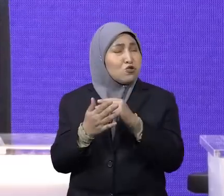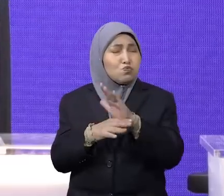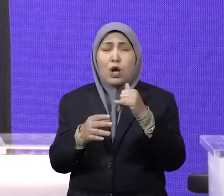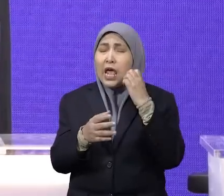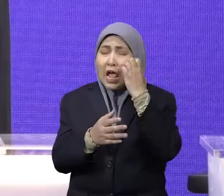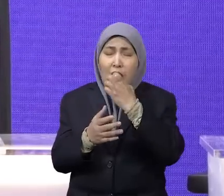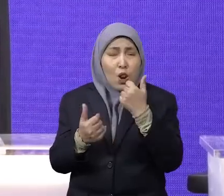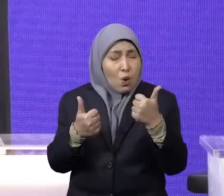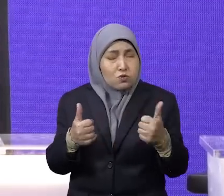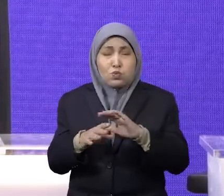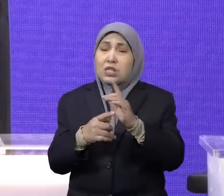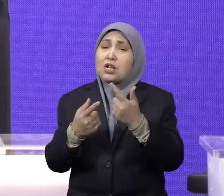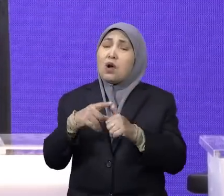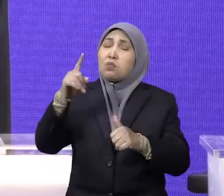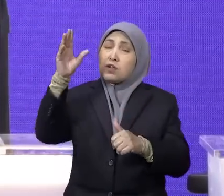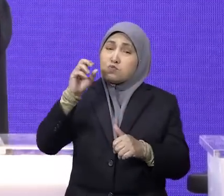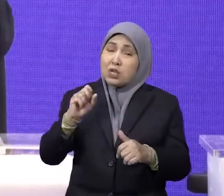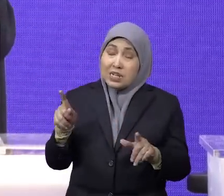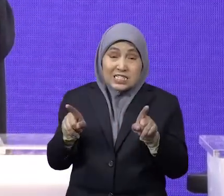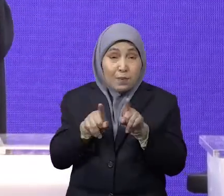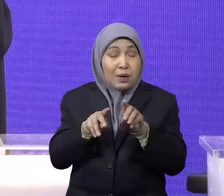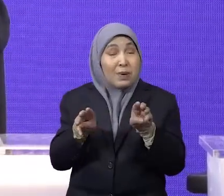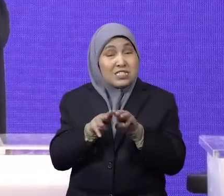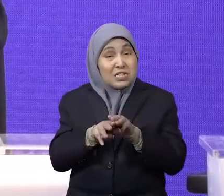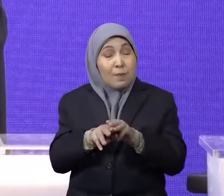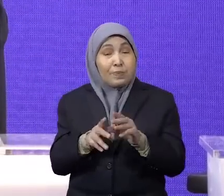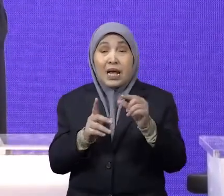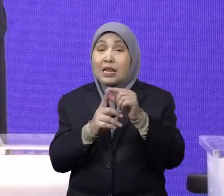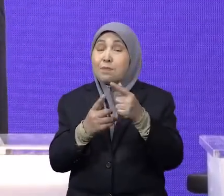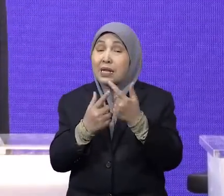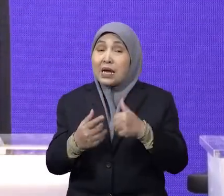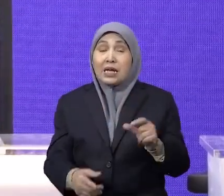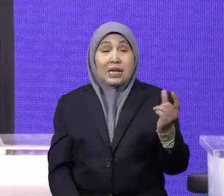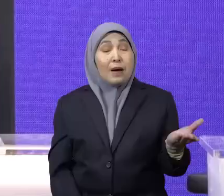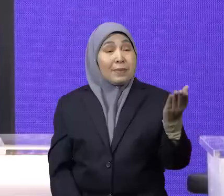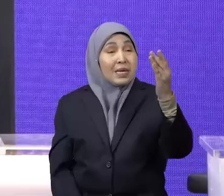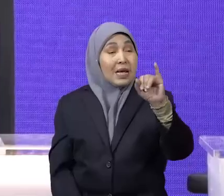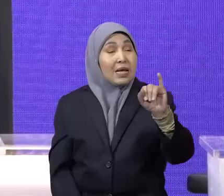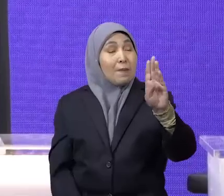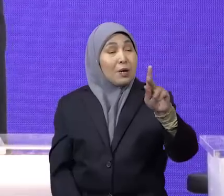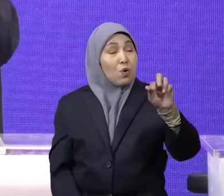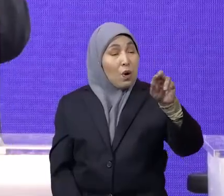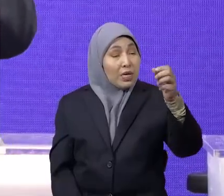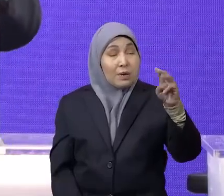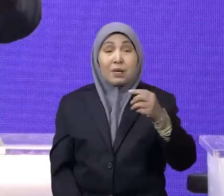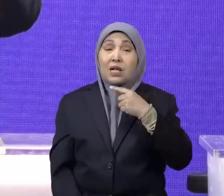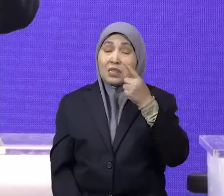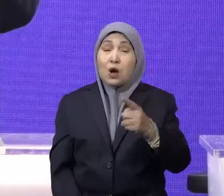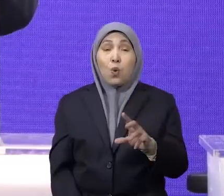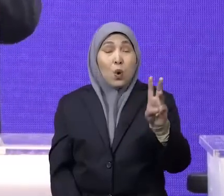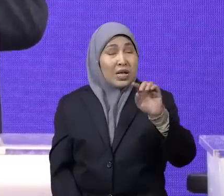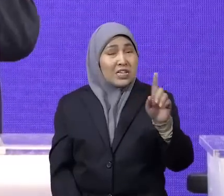adalah daripada Allah Subhanahu Wa Ta'ala. Sama juga macam kalimah daripada Nabi Ibrahim. Bila Nabi Ibrahim kata, wa